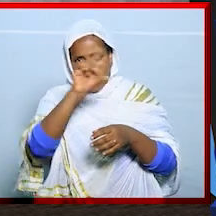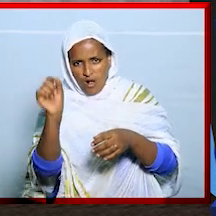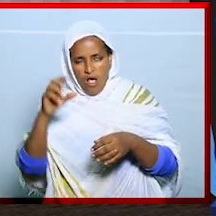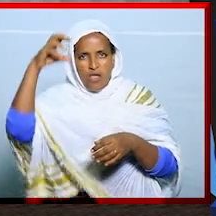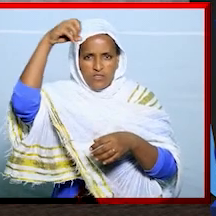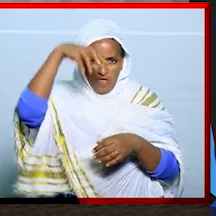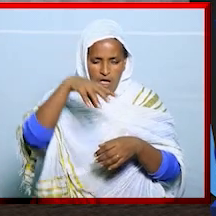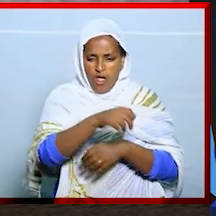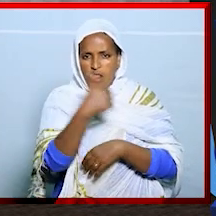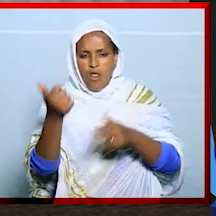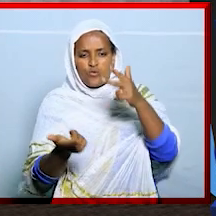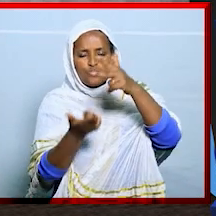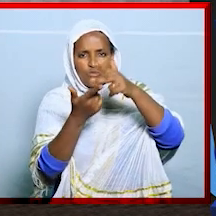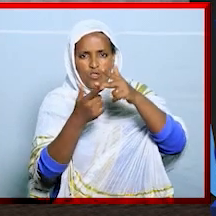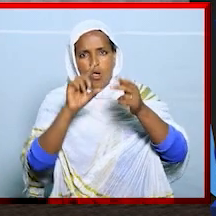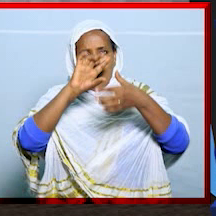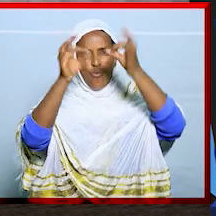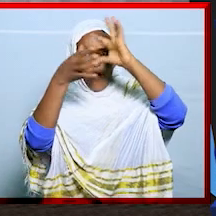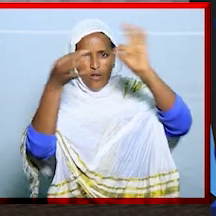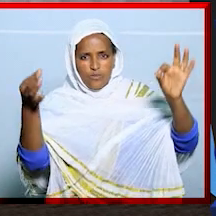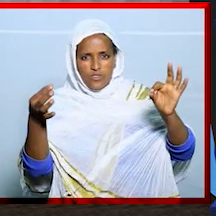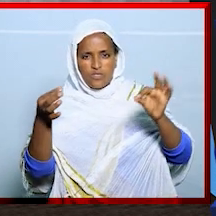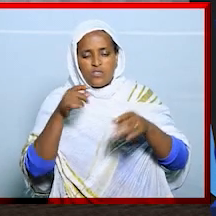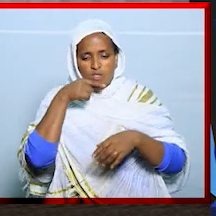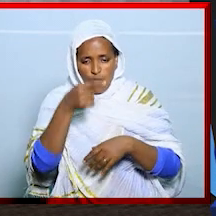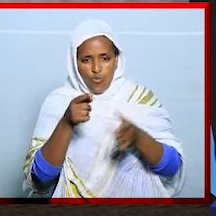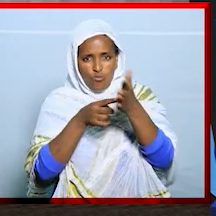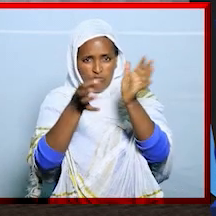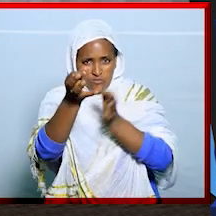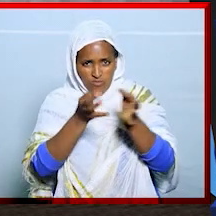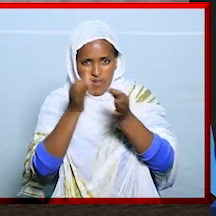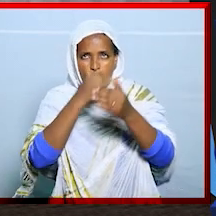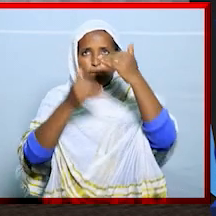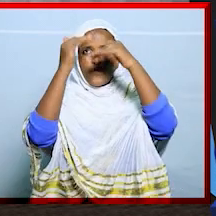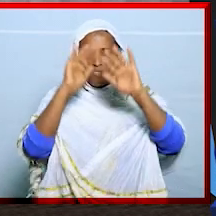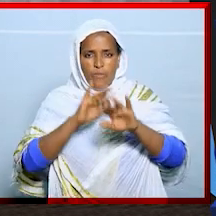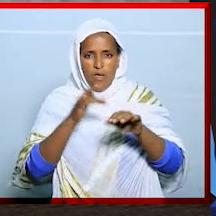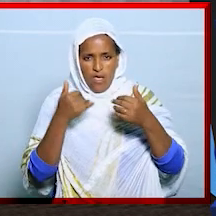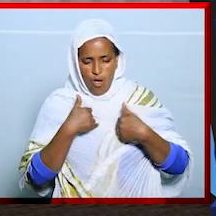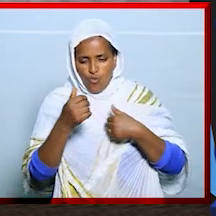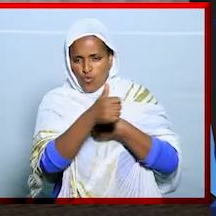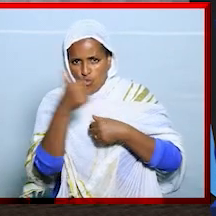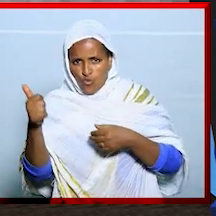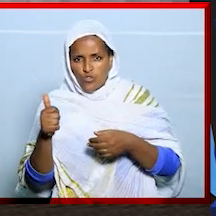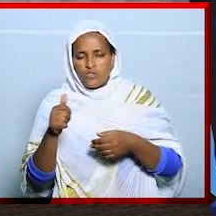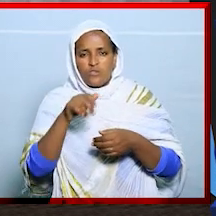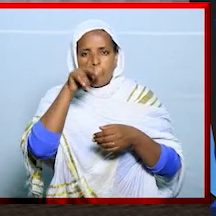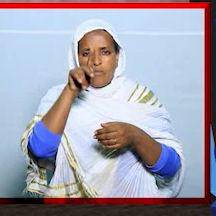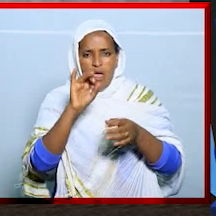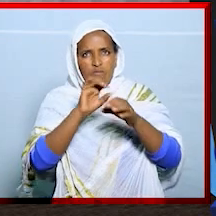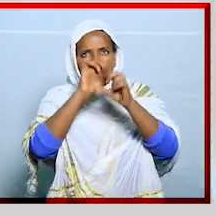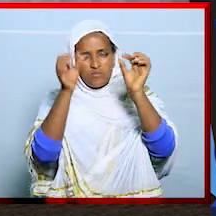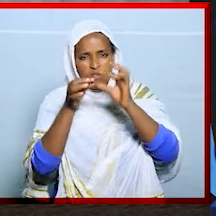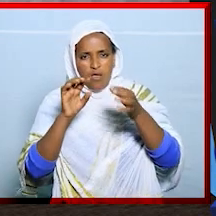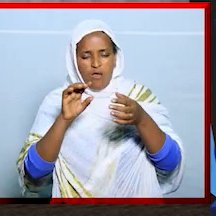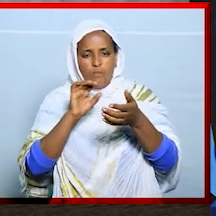ጨረቃ፣ ፀሐይ፣ ሌላው ሶስተኛው ከዋክብት ናቸው። ከዋክብት ተብለው የተገለጹት በሰማይ ያሉ ሌሎች ኃይላትን ፕላኔቶችንም